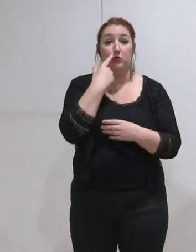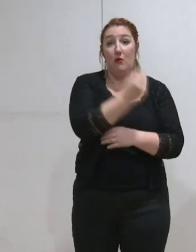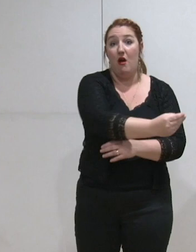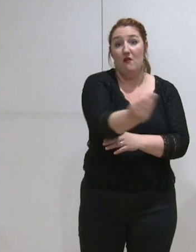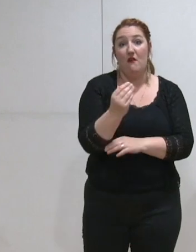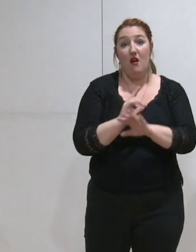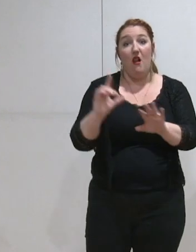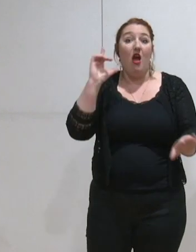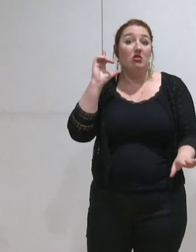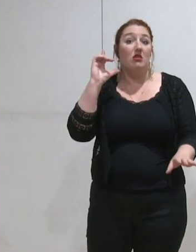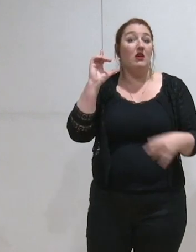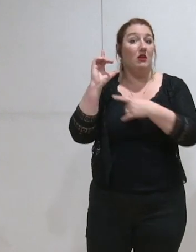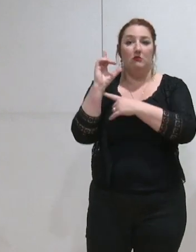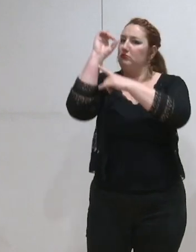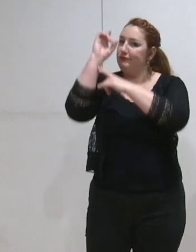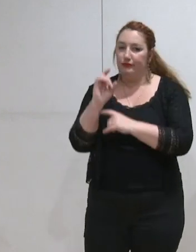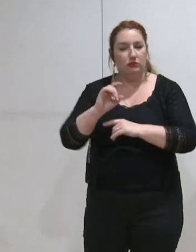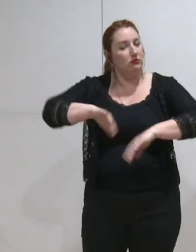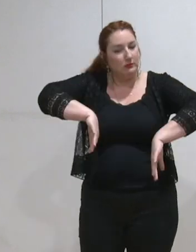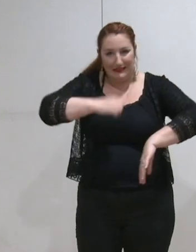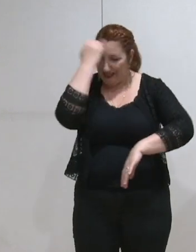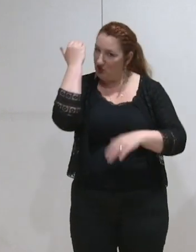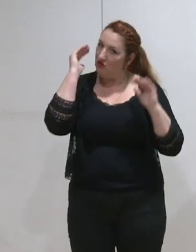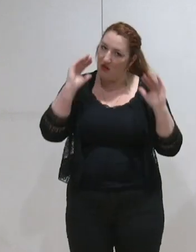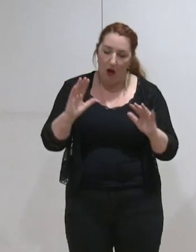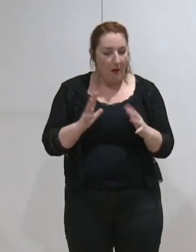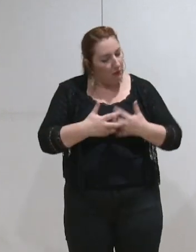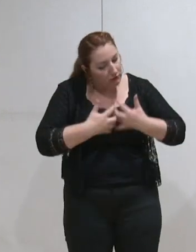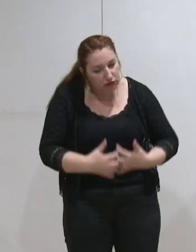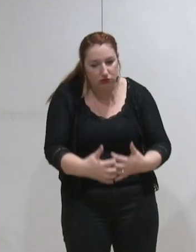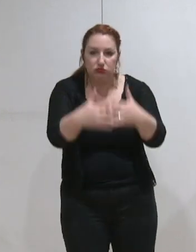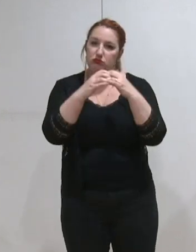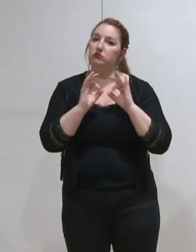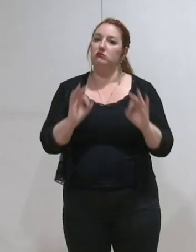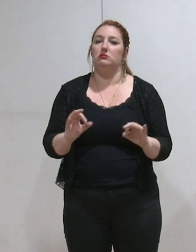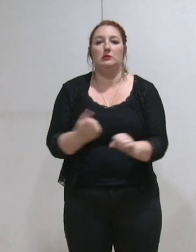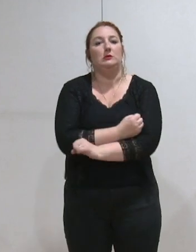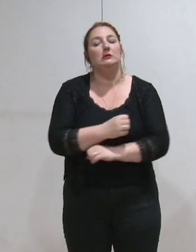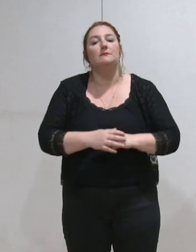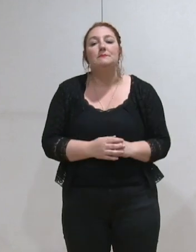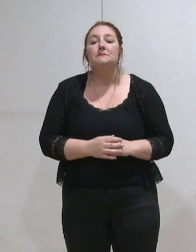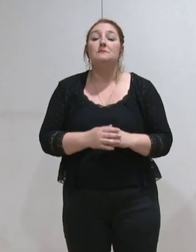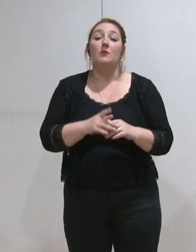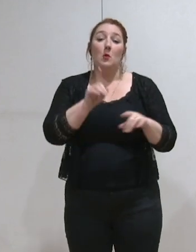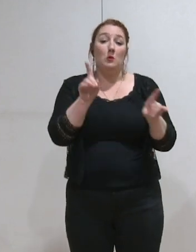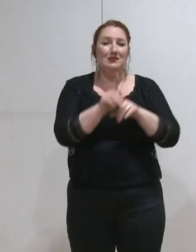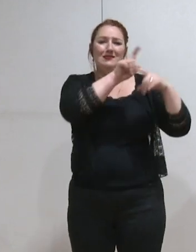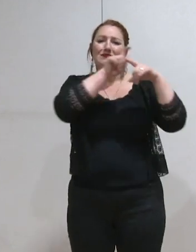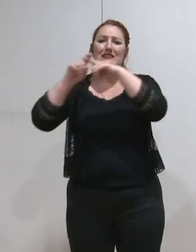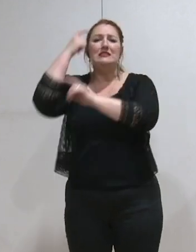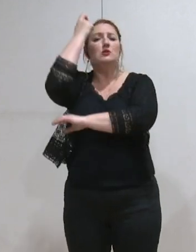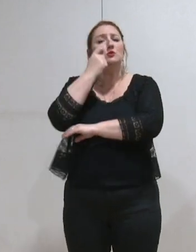lundi et dès lundi et qui ont pu suivre leur stage correctement l'accès au vestiair a été rendu possible en toute